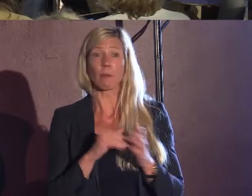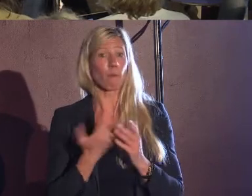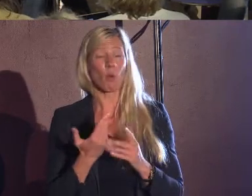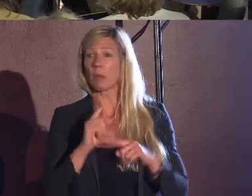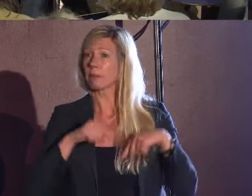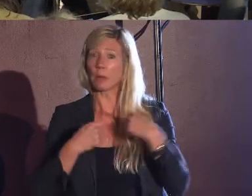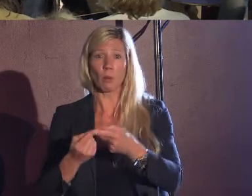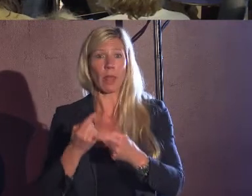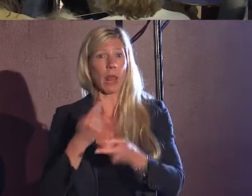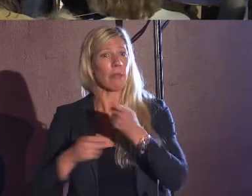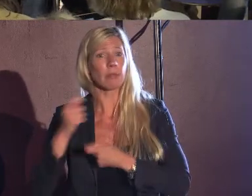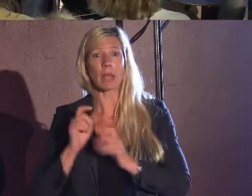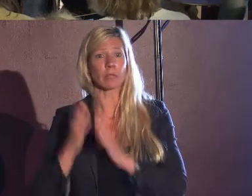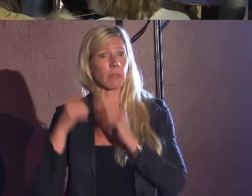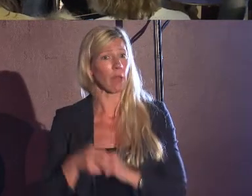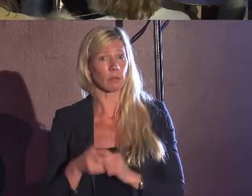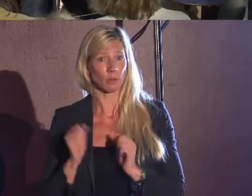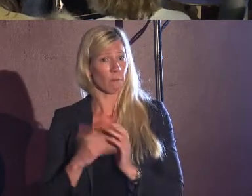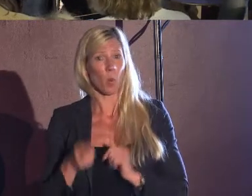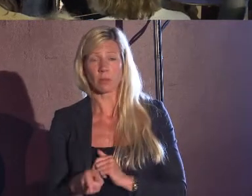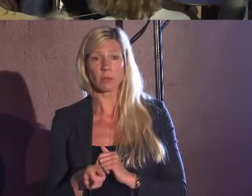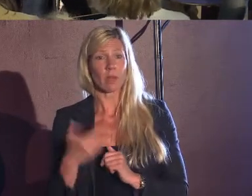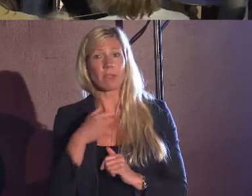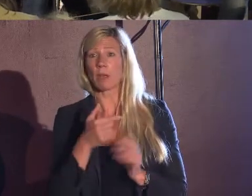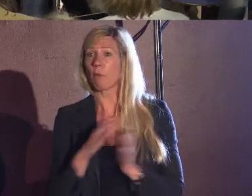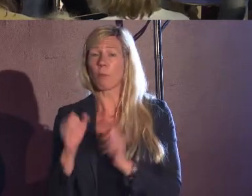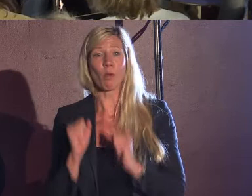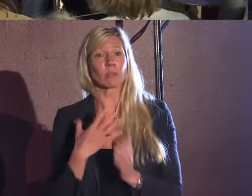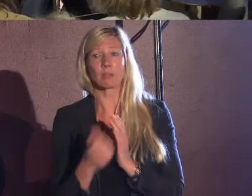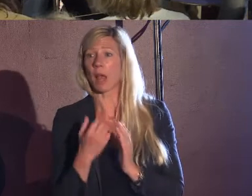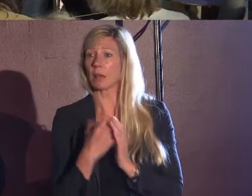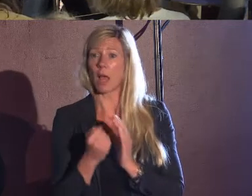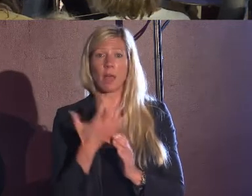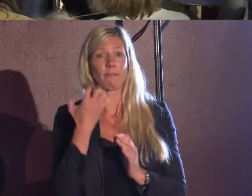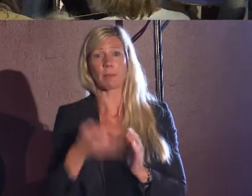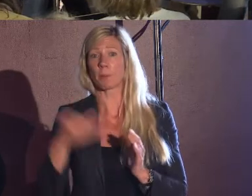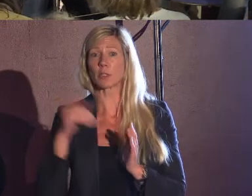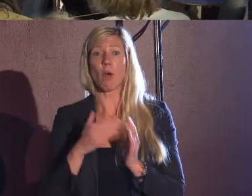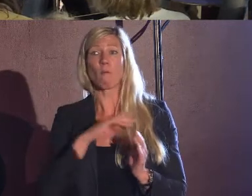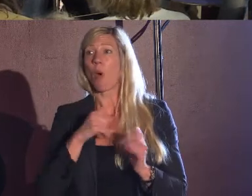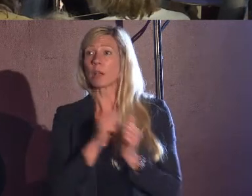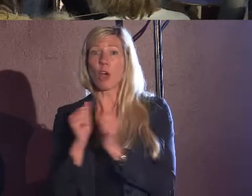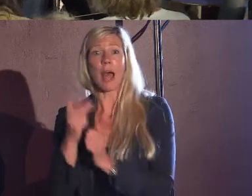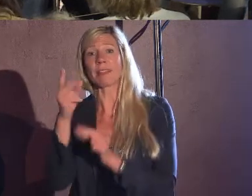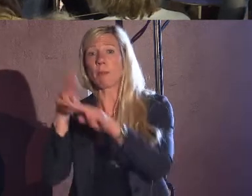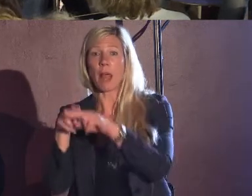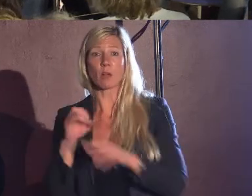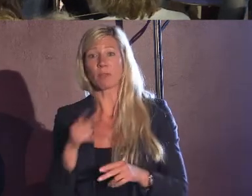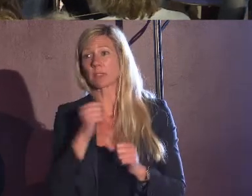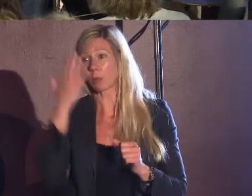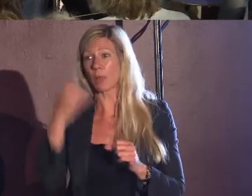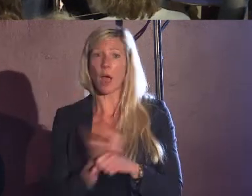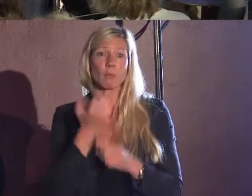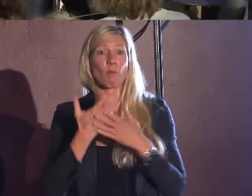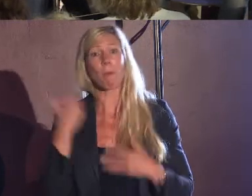traditionella näringslivet. Vi måste fortfarande sälja 50% av våra grejer någon annanstans för att vi ska få pensioner och våra BNP ska